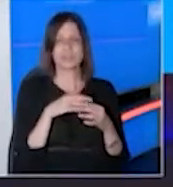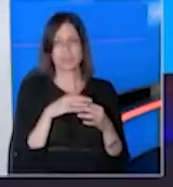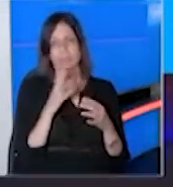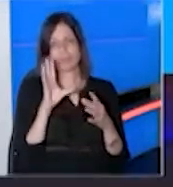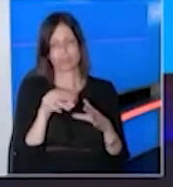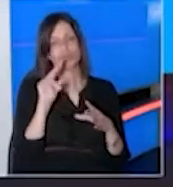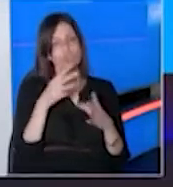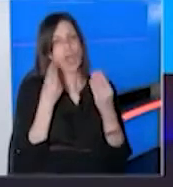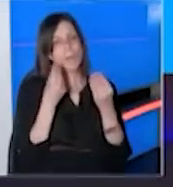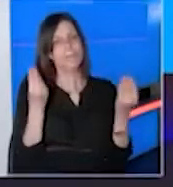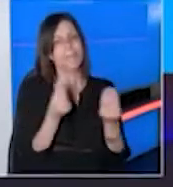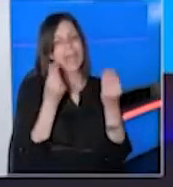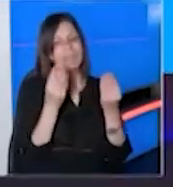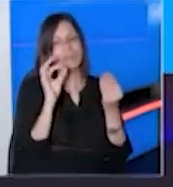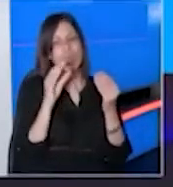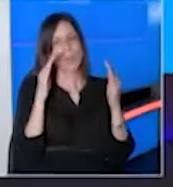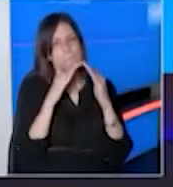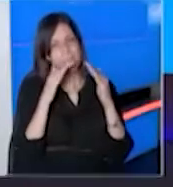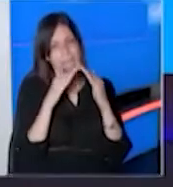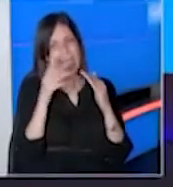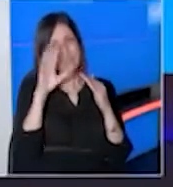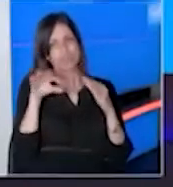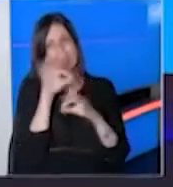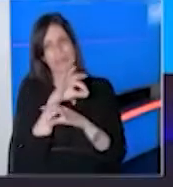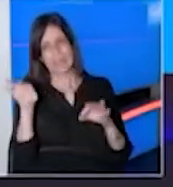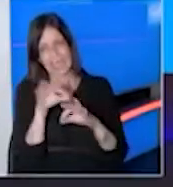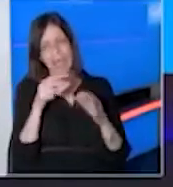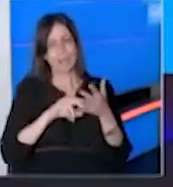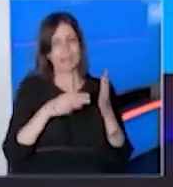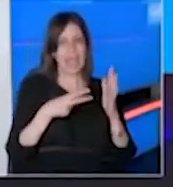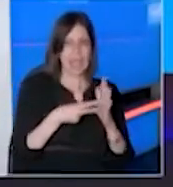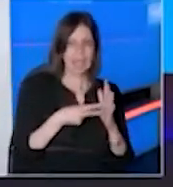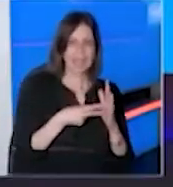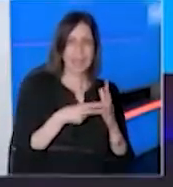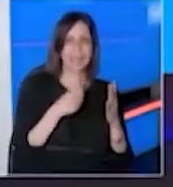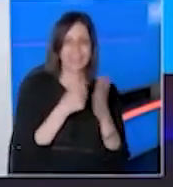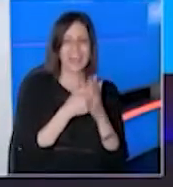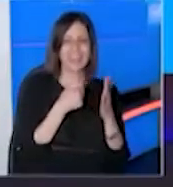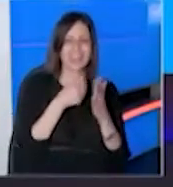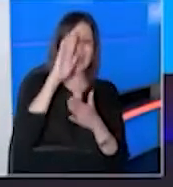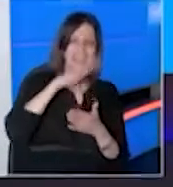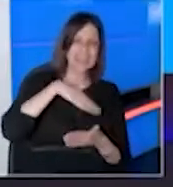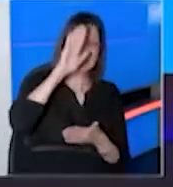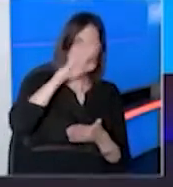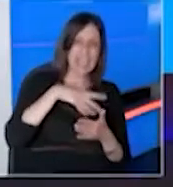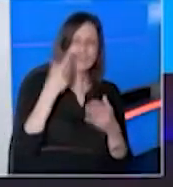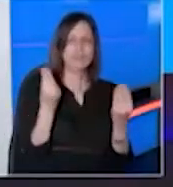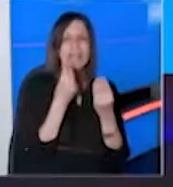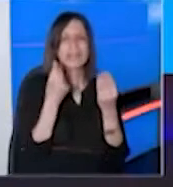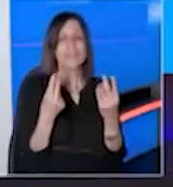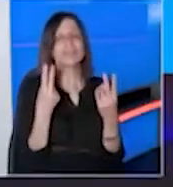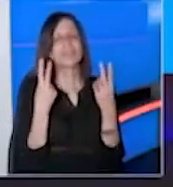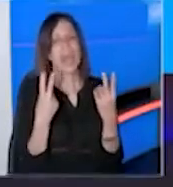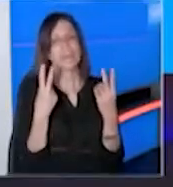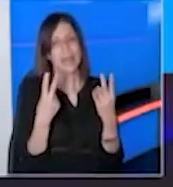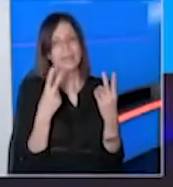של מרכיבים לבית, אני. יש את האדריכל, את המתכנן, הדתיח, אבל יש מרכיב דרמטי שהוא באמת המשאב